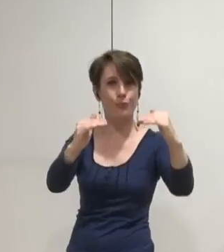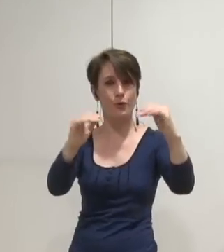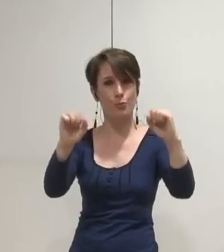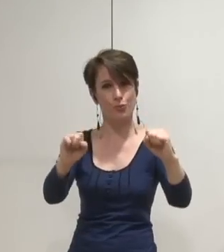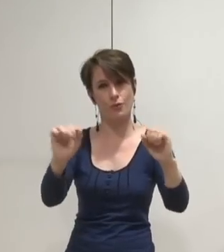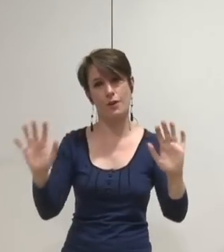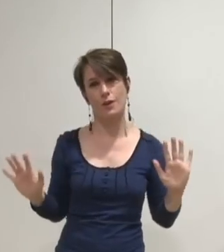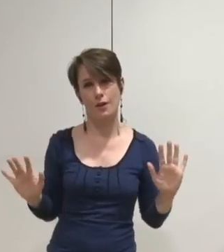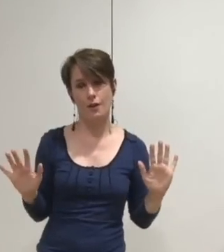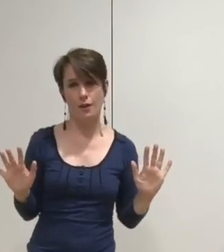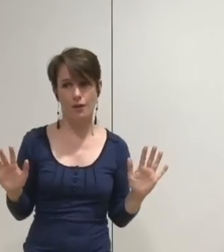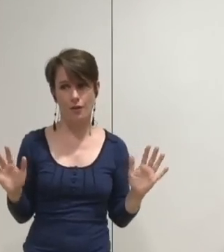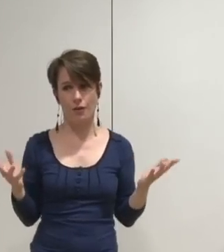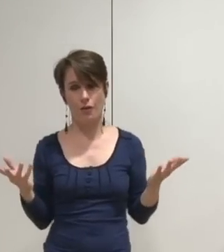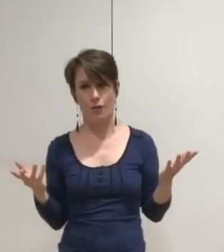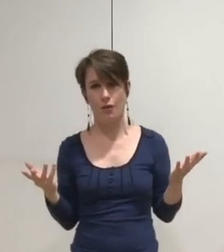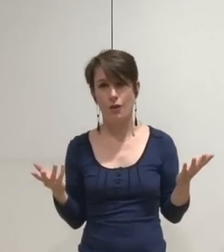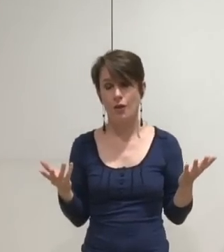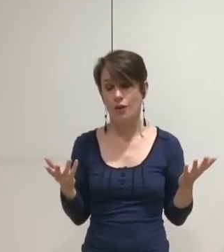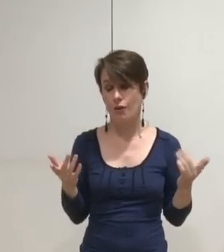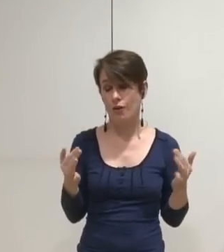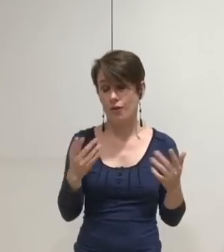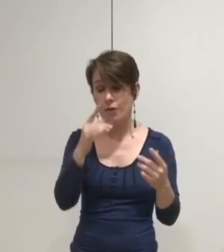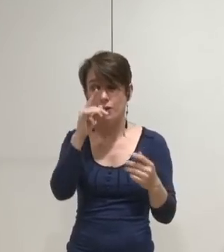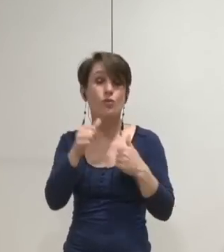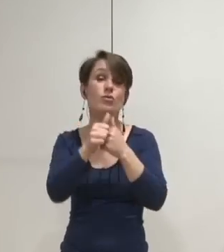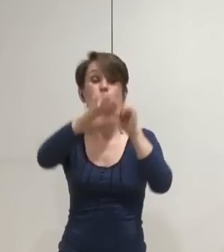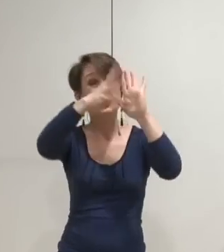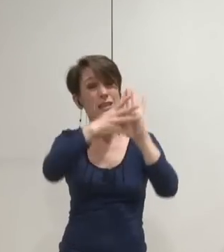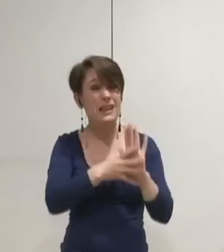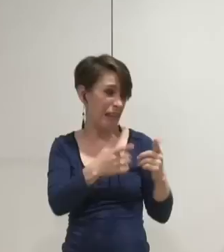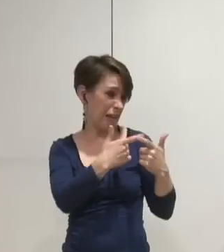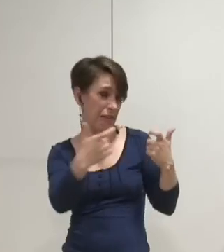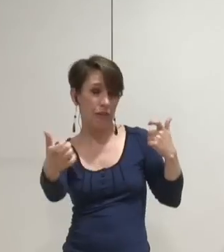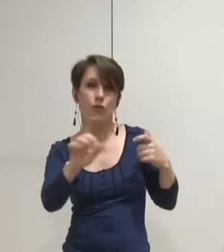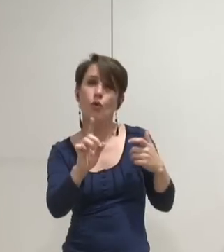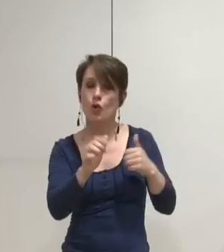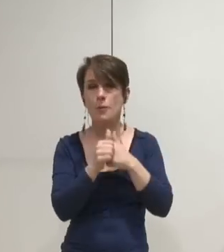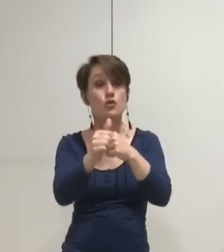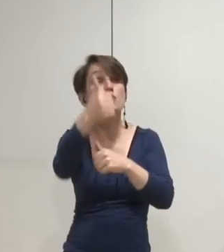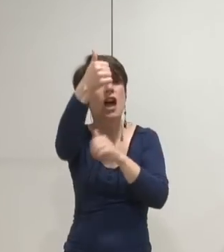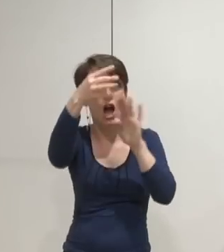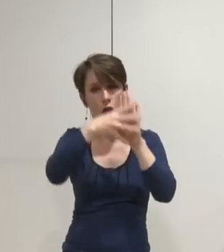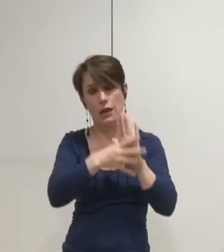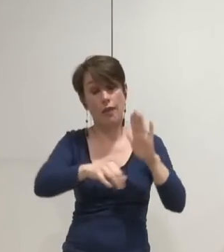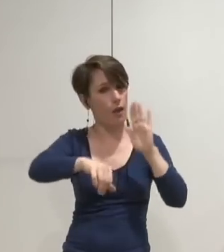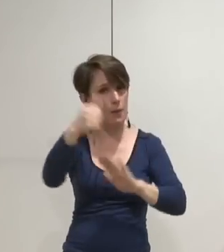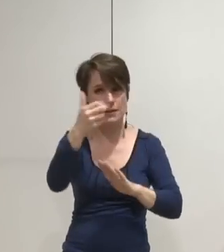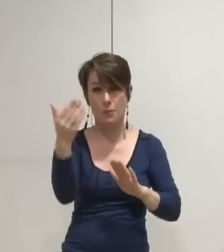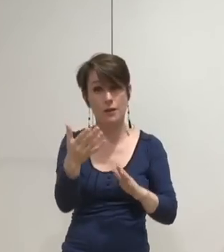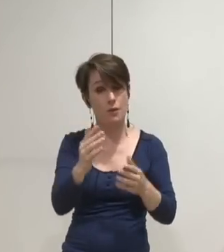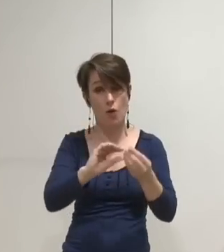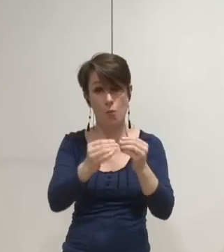vivent et qui sont définis non plus sur une multitude de critères mais sur finalement un critère de précarité économique